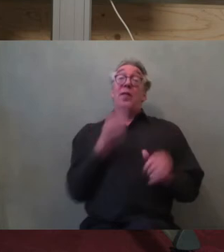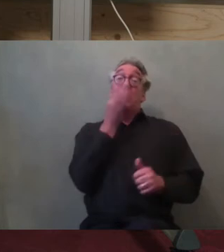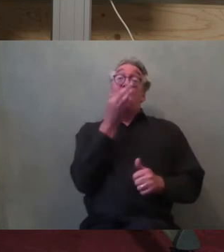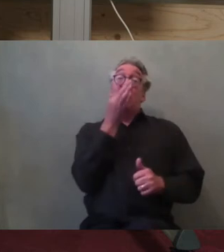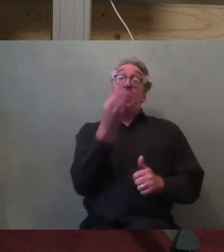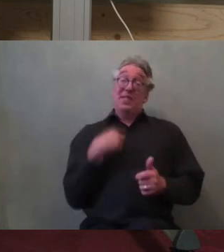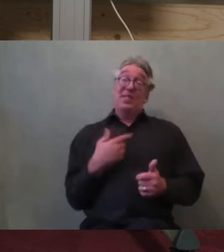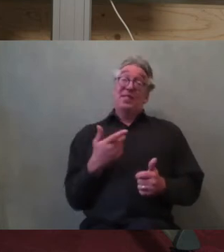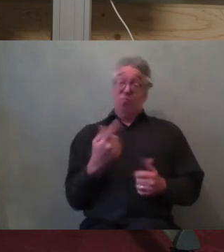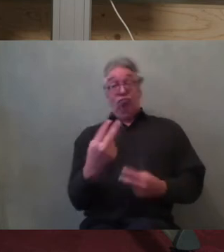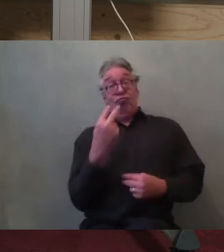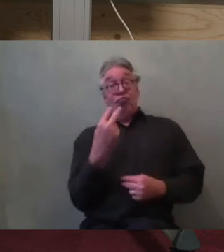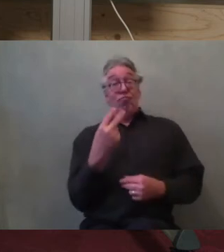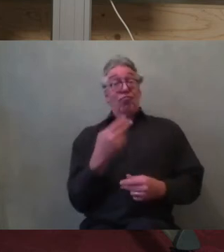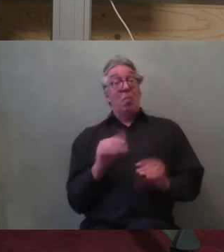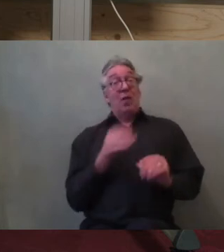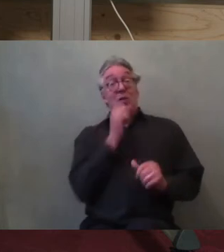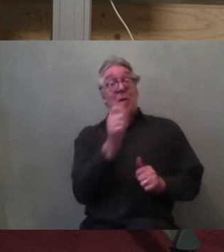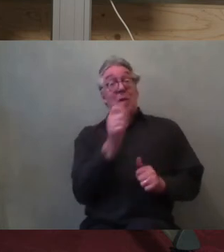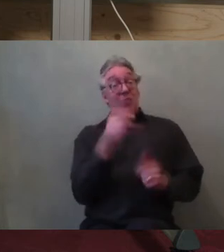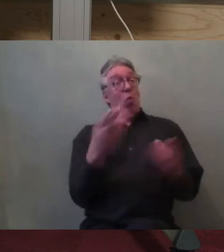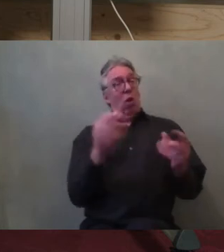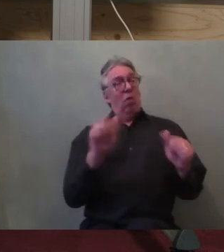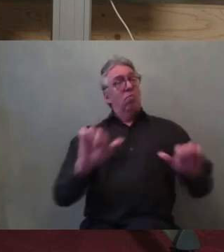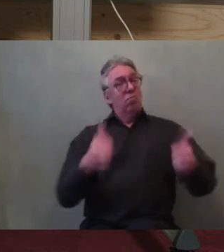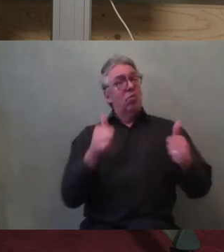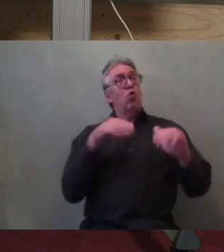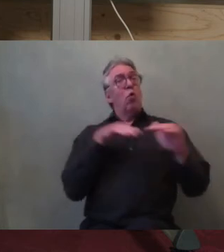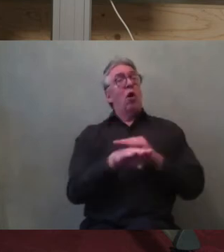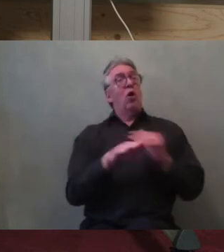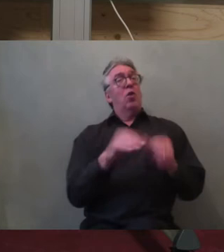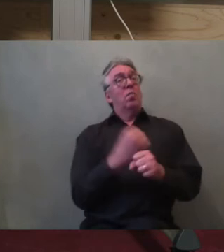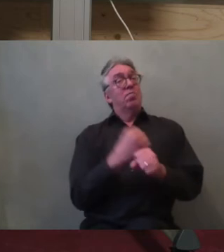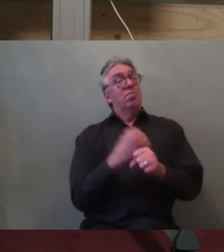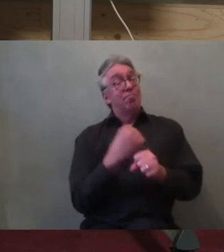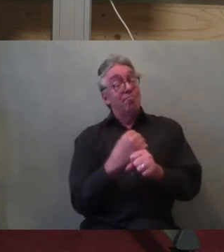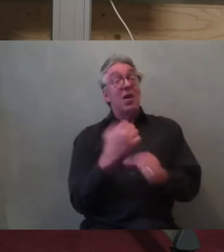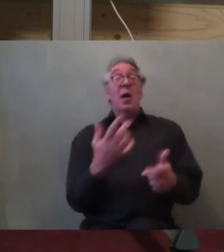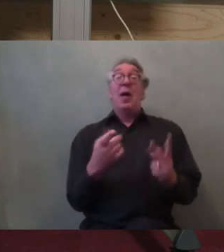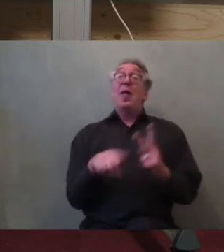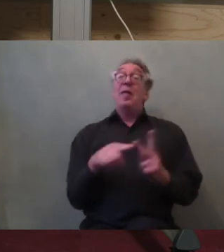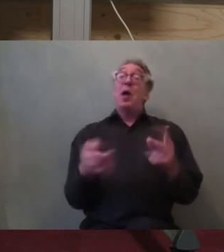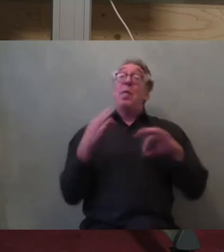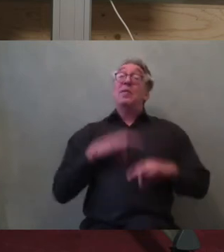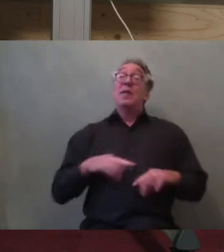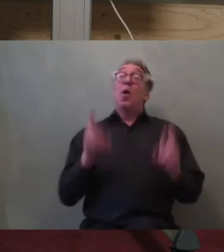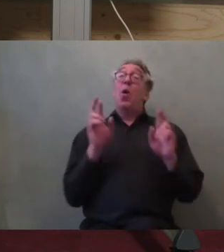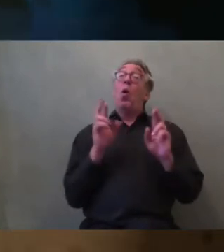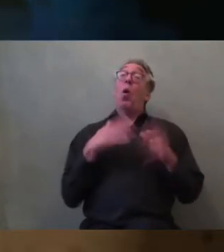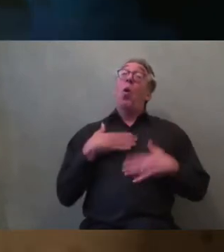met toegankelijkheid. En het ministerie hoopt ook input te krijgen wat hun rol kan zijn in dit